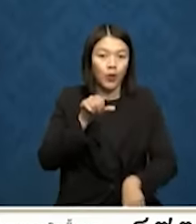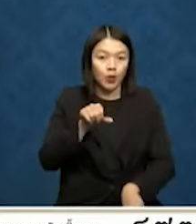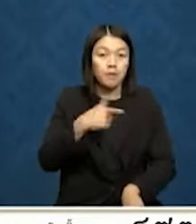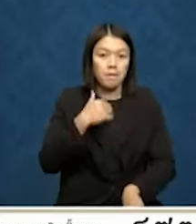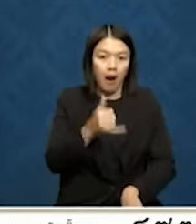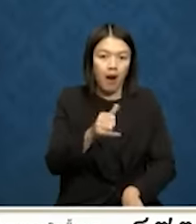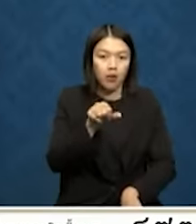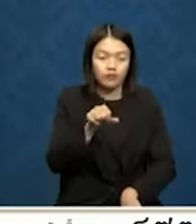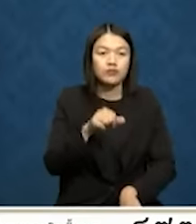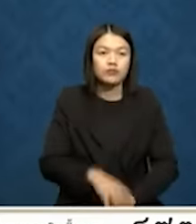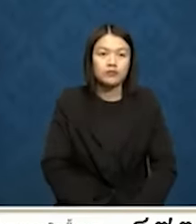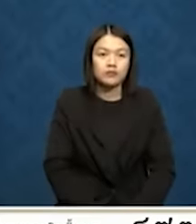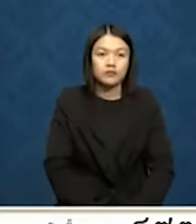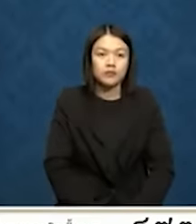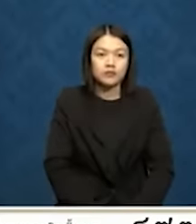นนะครับ